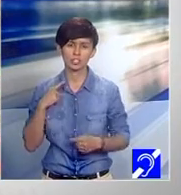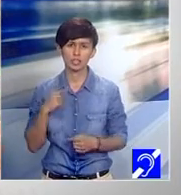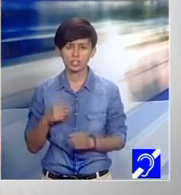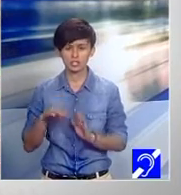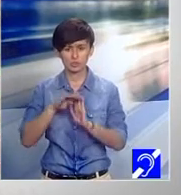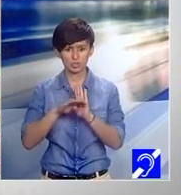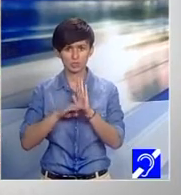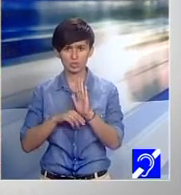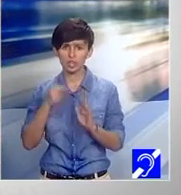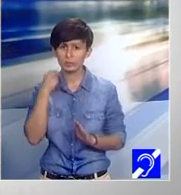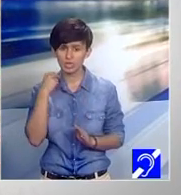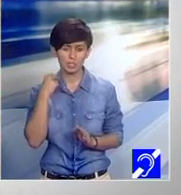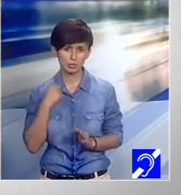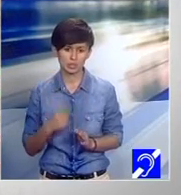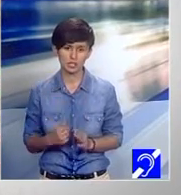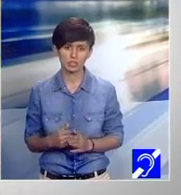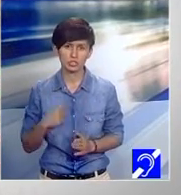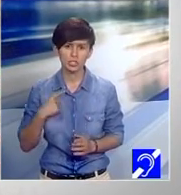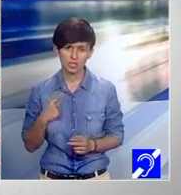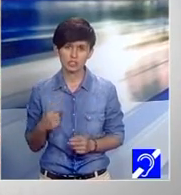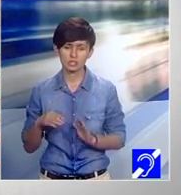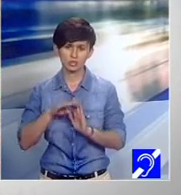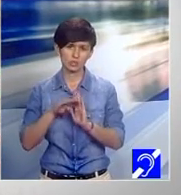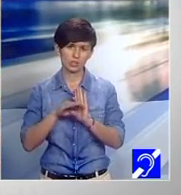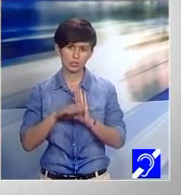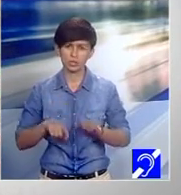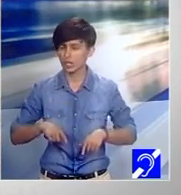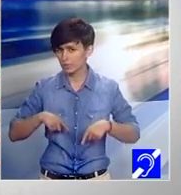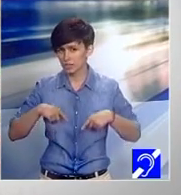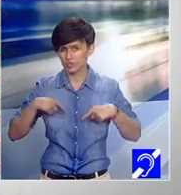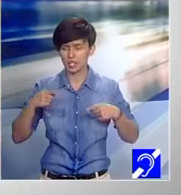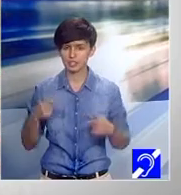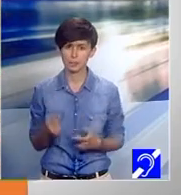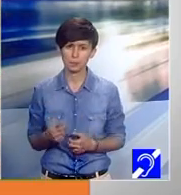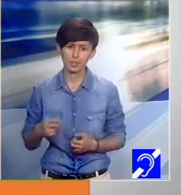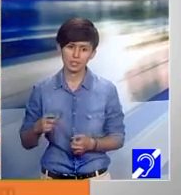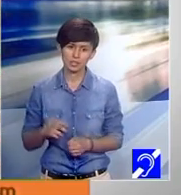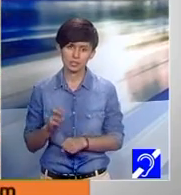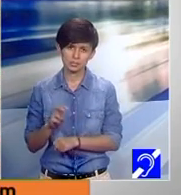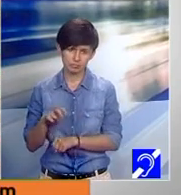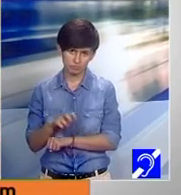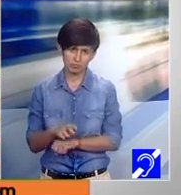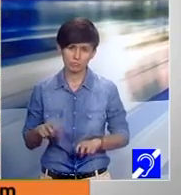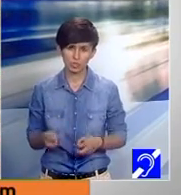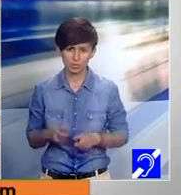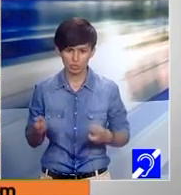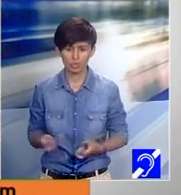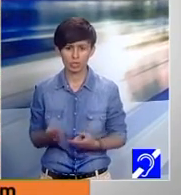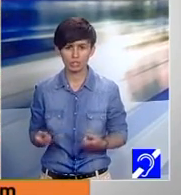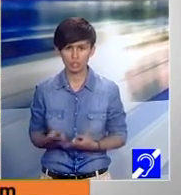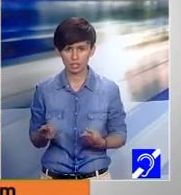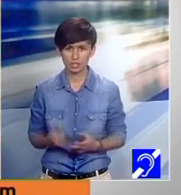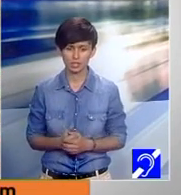alimentar, exact așa cum spunea și doamna Petreu, și este un regim pe viață, este o dietă pe viață, controlată perfect, pe de o parte pentru a